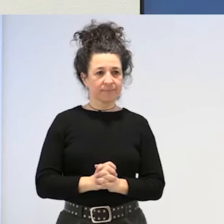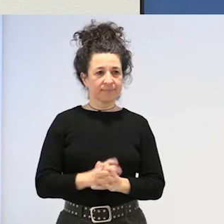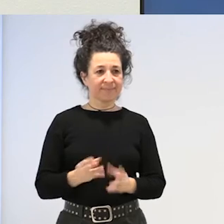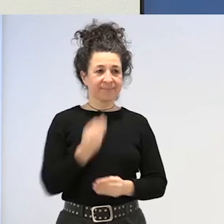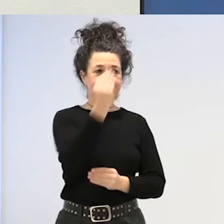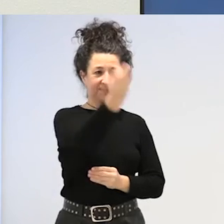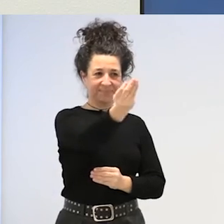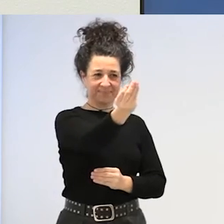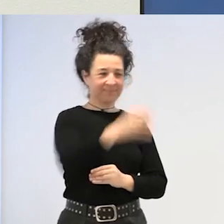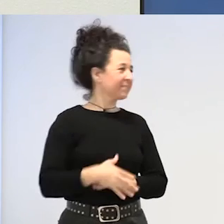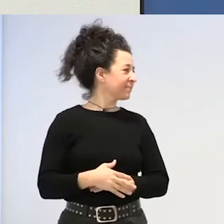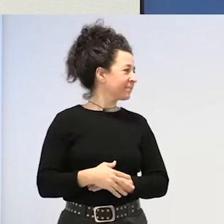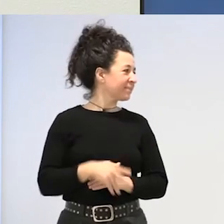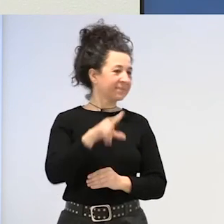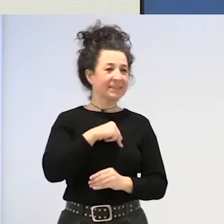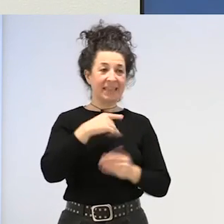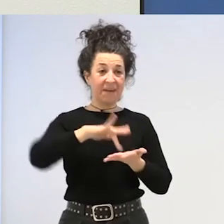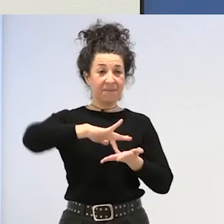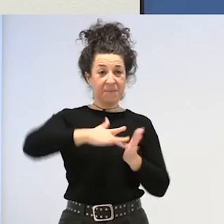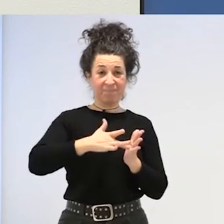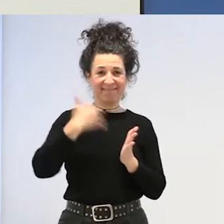Zuretzat, detaia maitu dira.